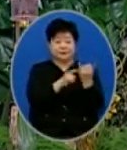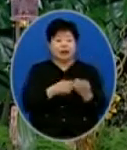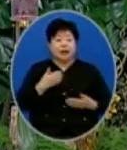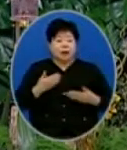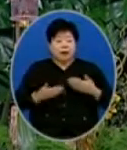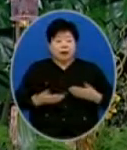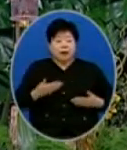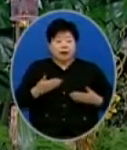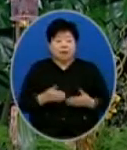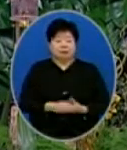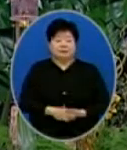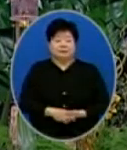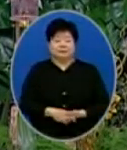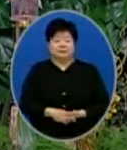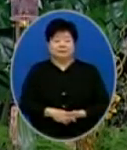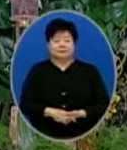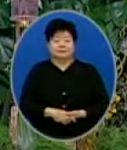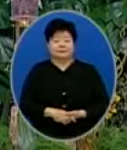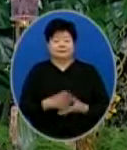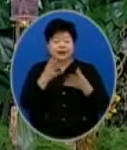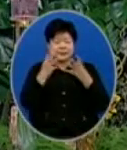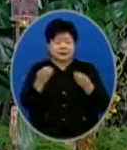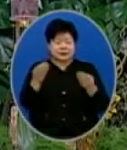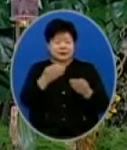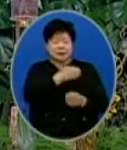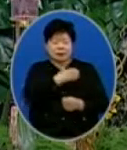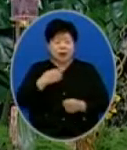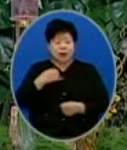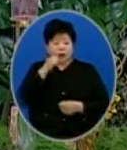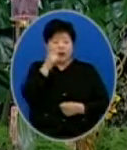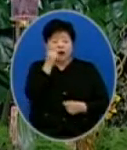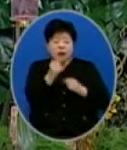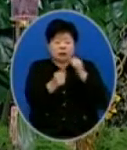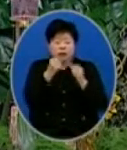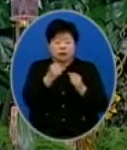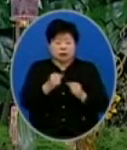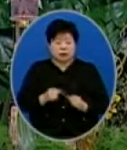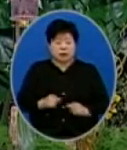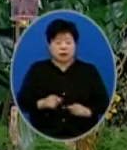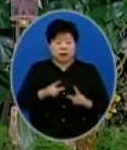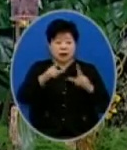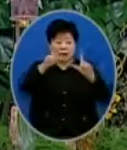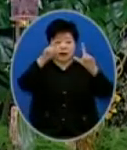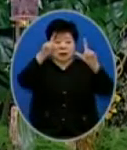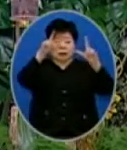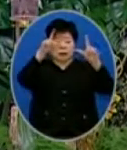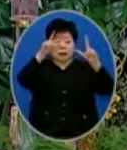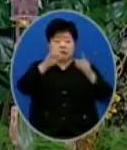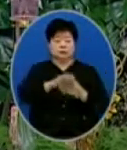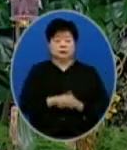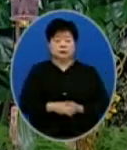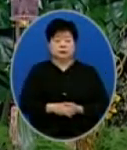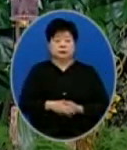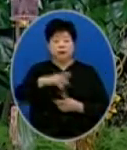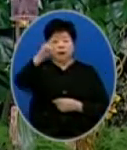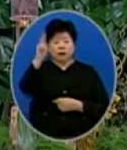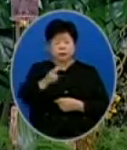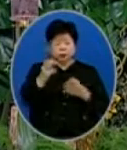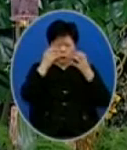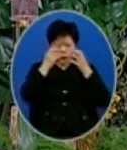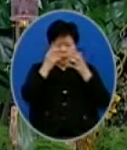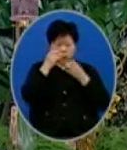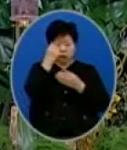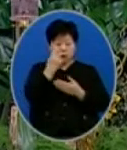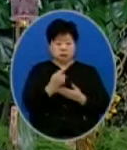바쁘게 그 많은 일을 감당하며 달려가던 어느 날 예기치는 거는